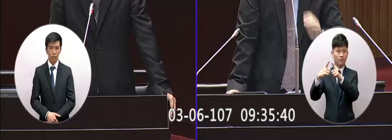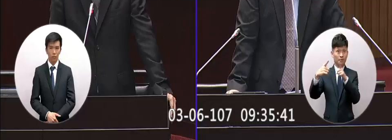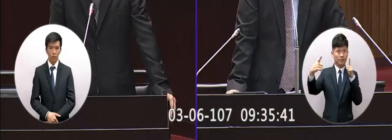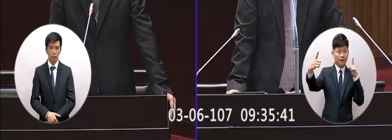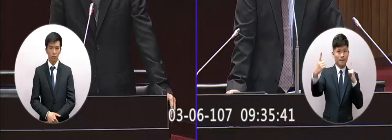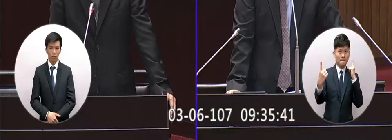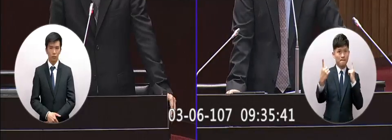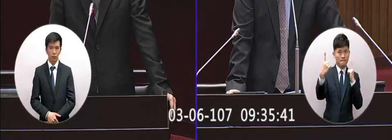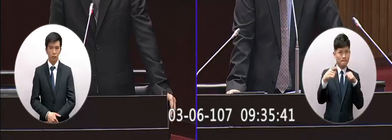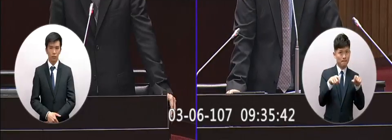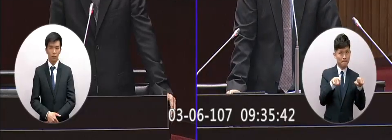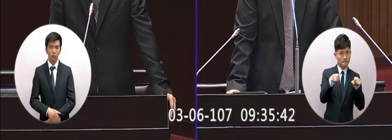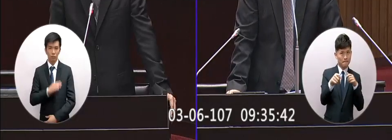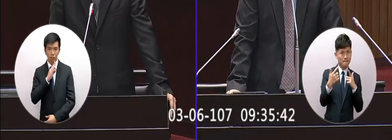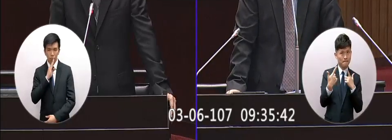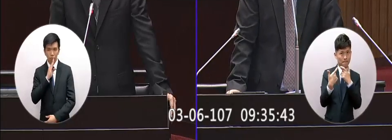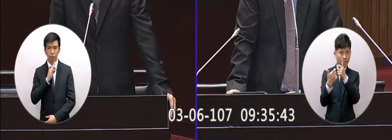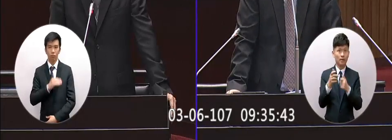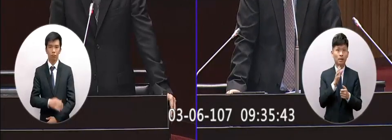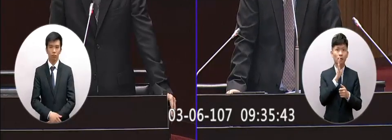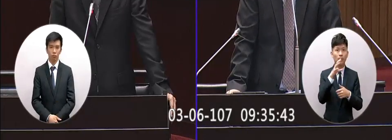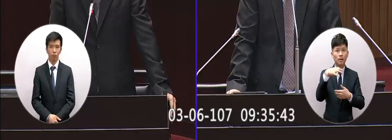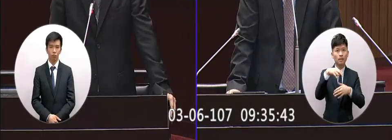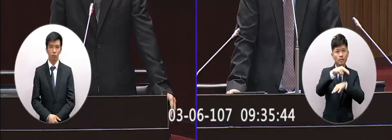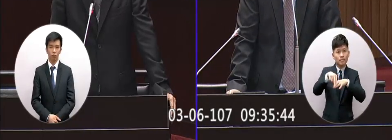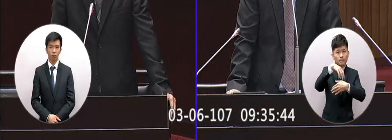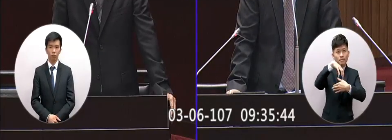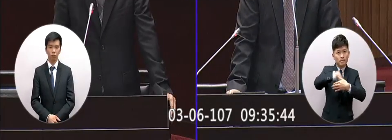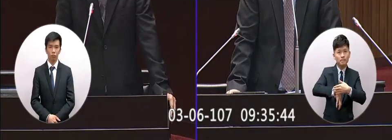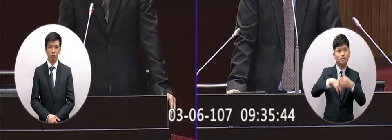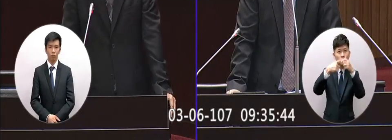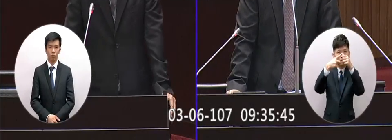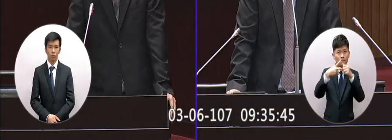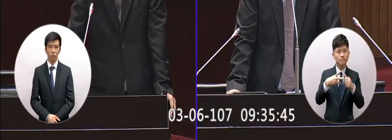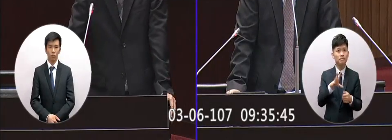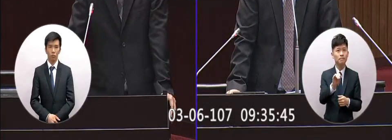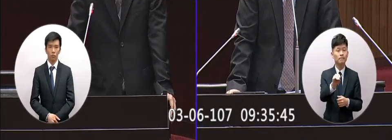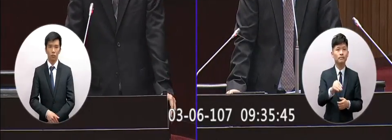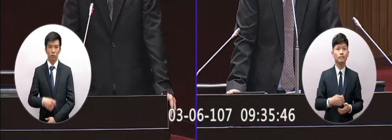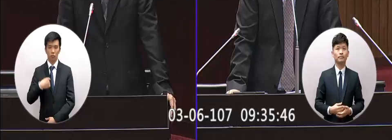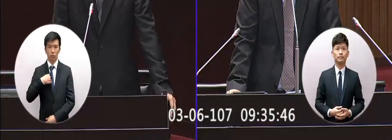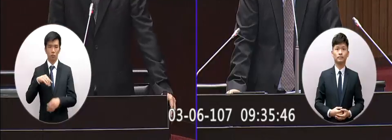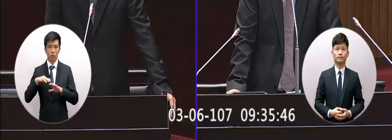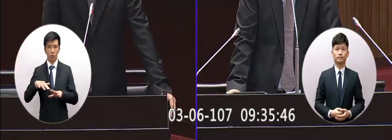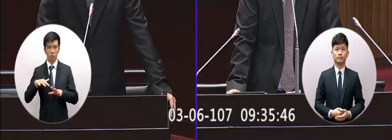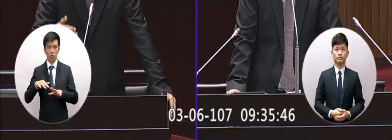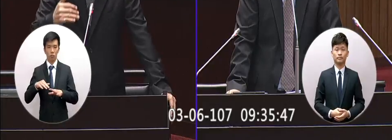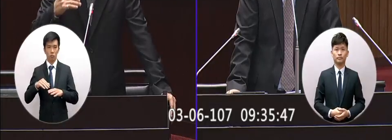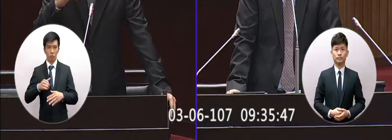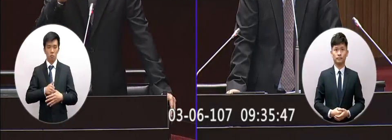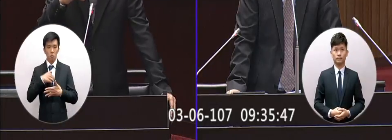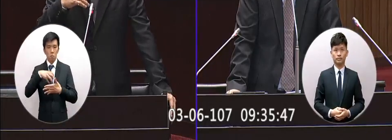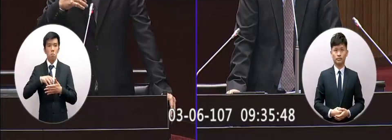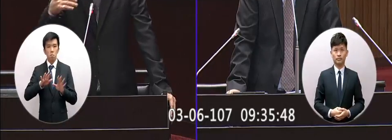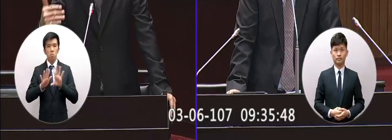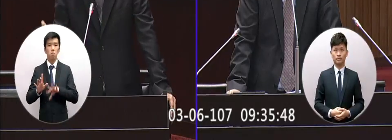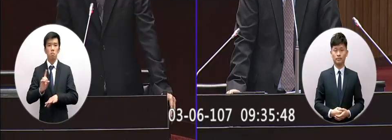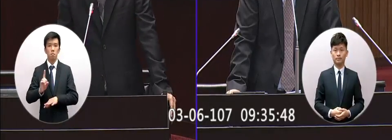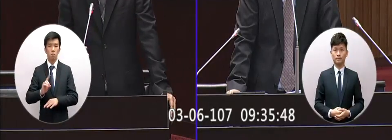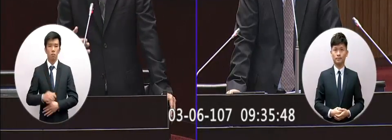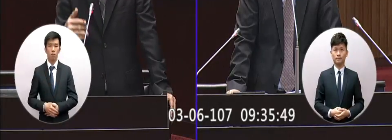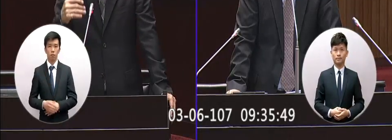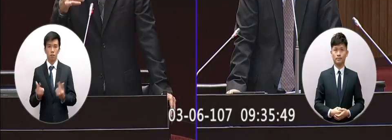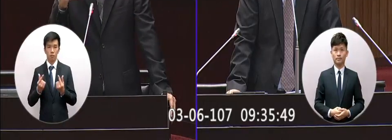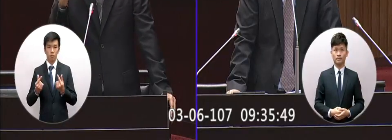没有具体的内涵？ 是， 有没有具体的内涵？ 我们不对称作战具体内涵，我们从海